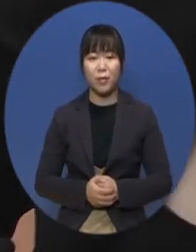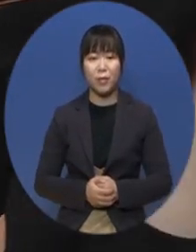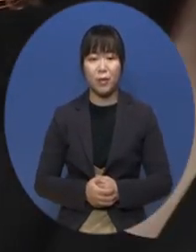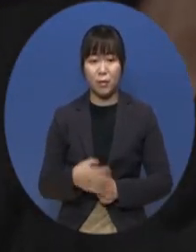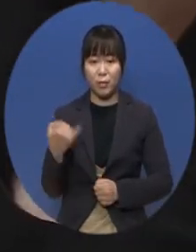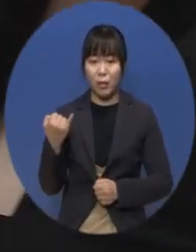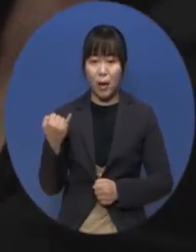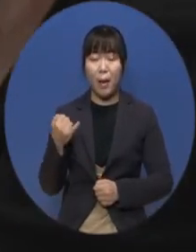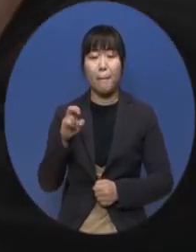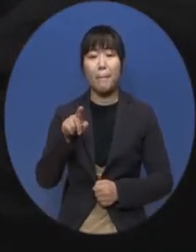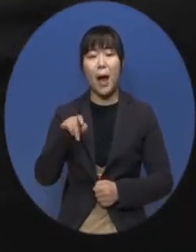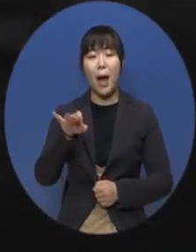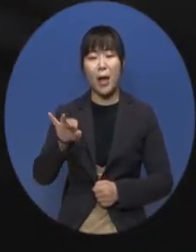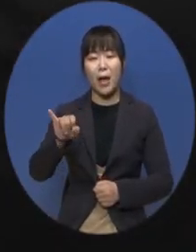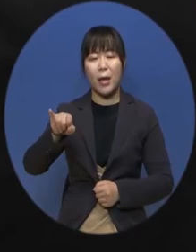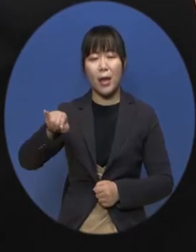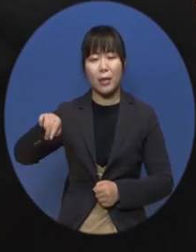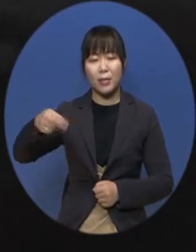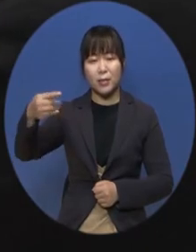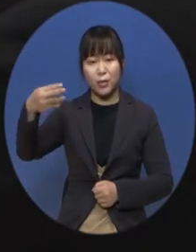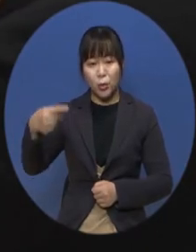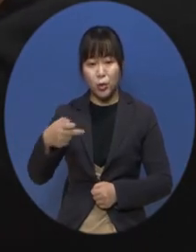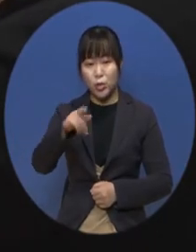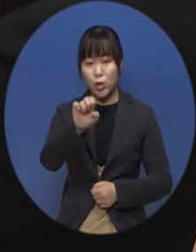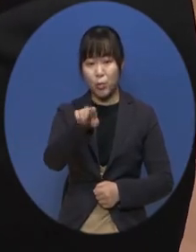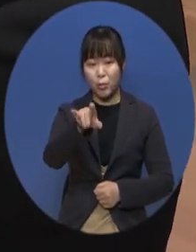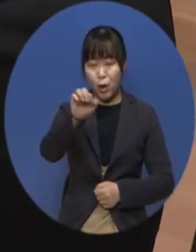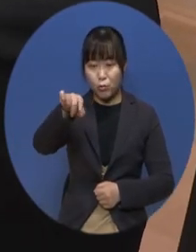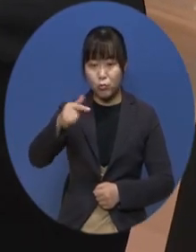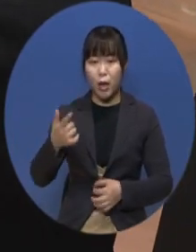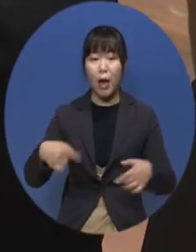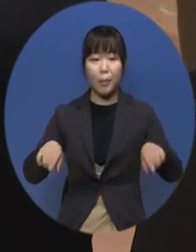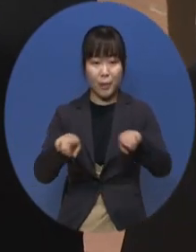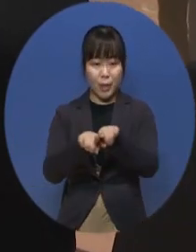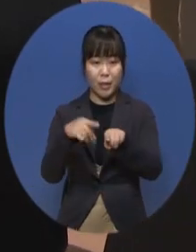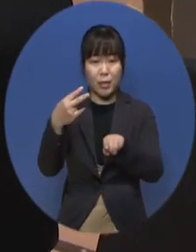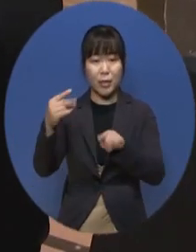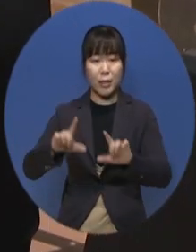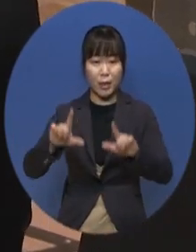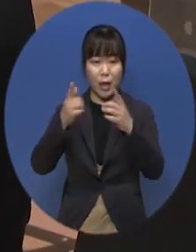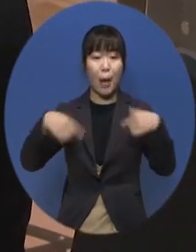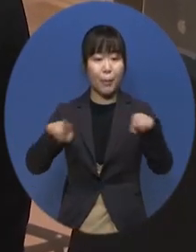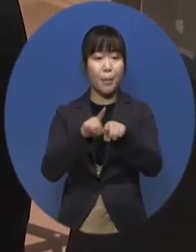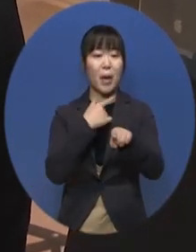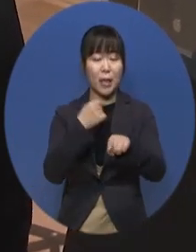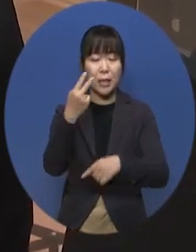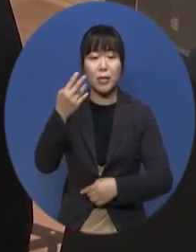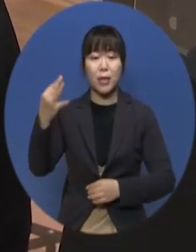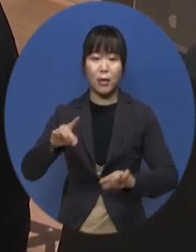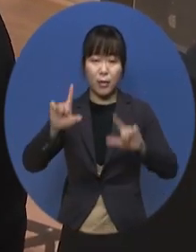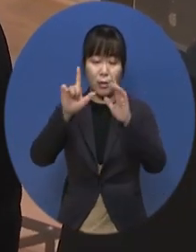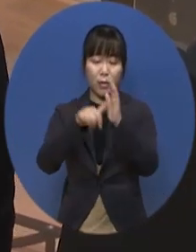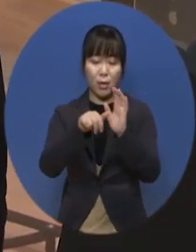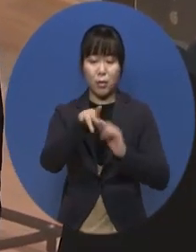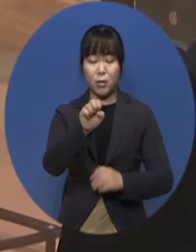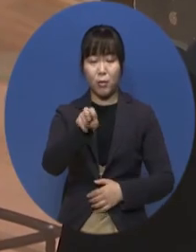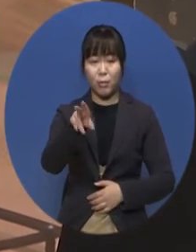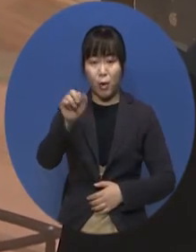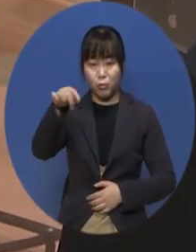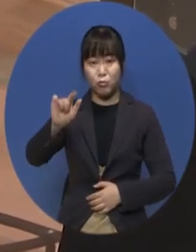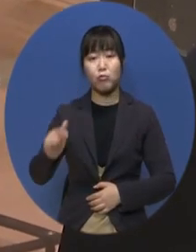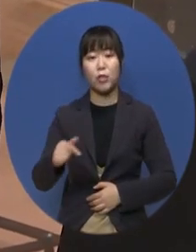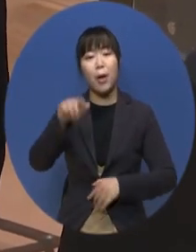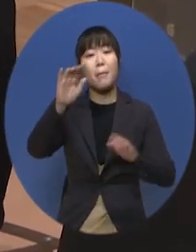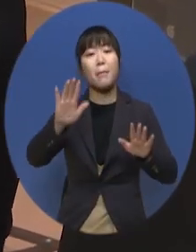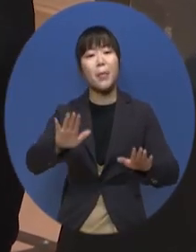한수진은 마에스트로 정명훈과 함께 2002년 협연 무대에 올랐으며 2004년 정명훈이